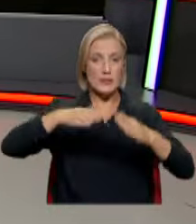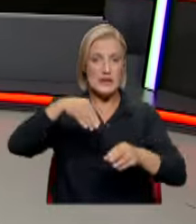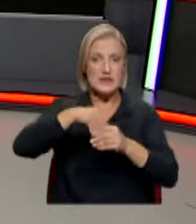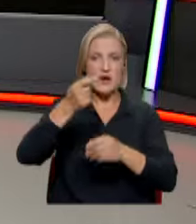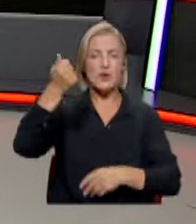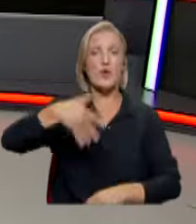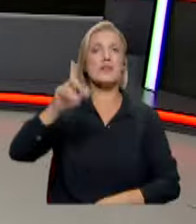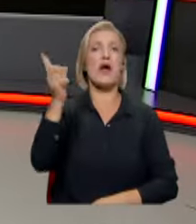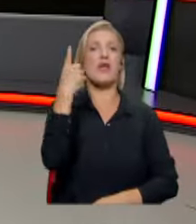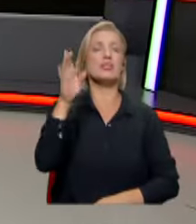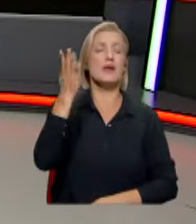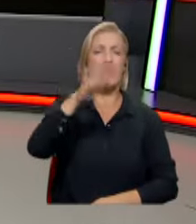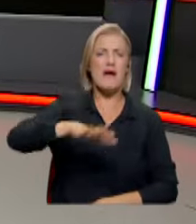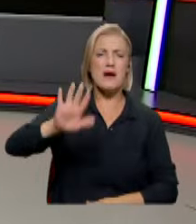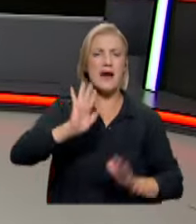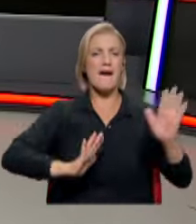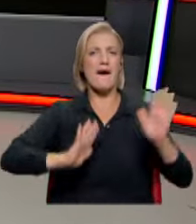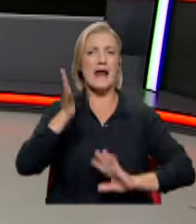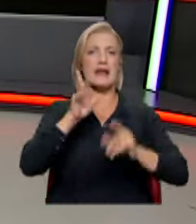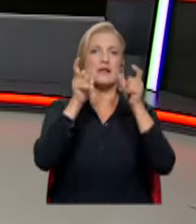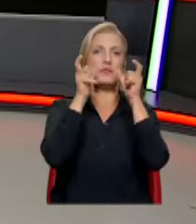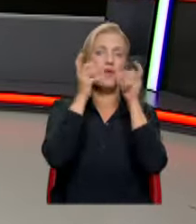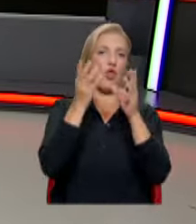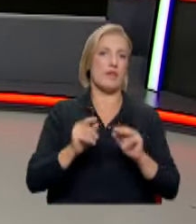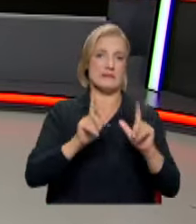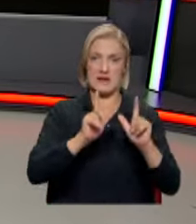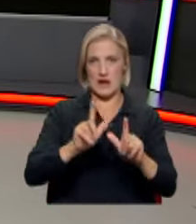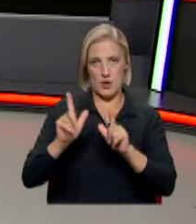yüzden yönetenlerin her türlü hareketine dikkat